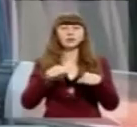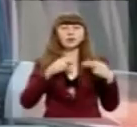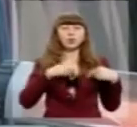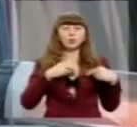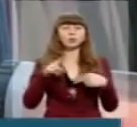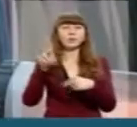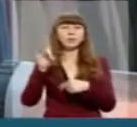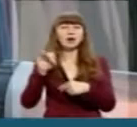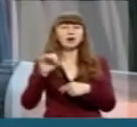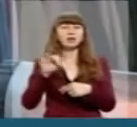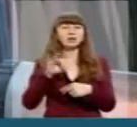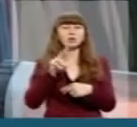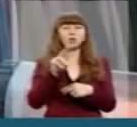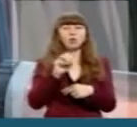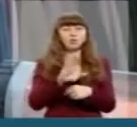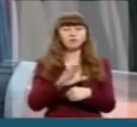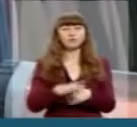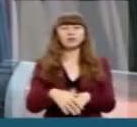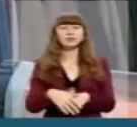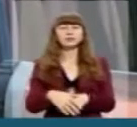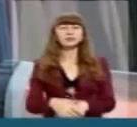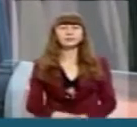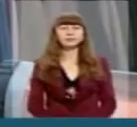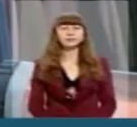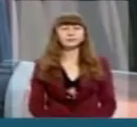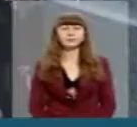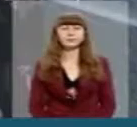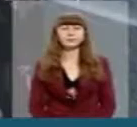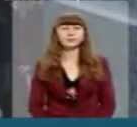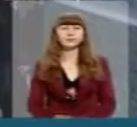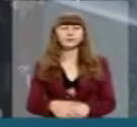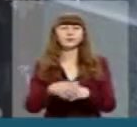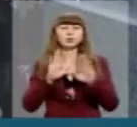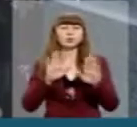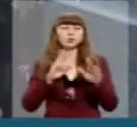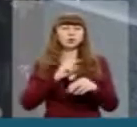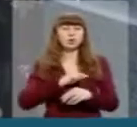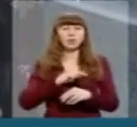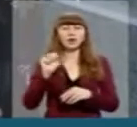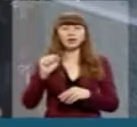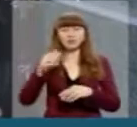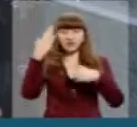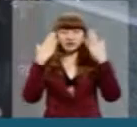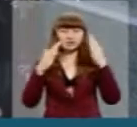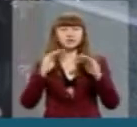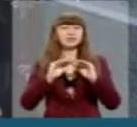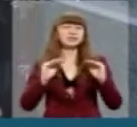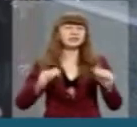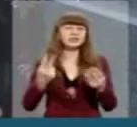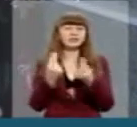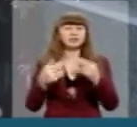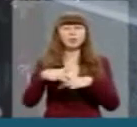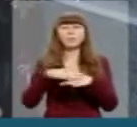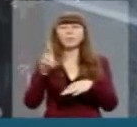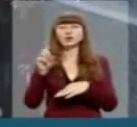скверов, парков, в том числе точек торговли, расположенных на их территориях, за исключением работы аттракционов, детских игровых площадок,